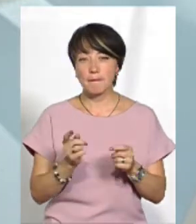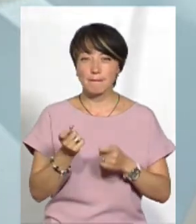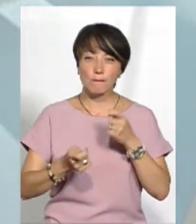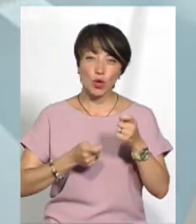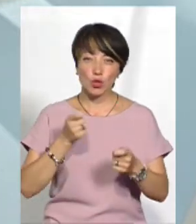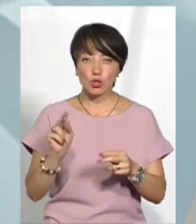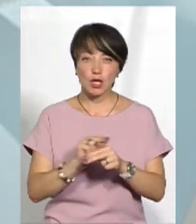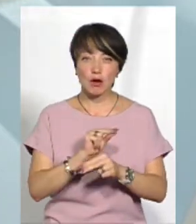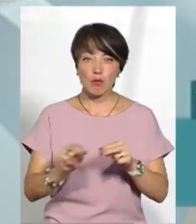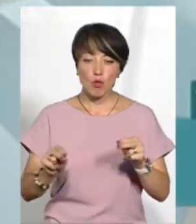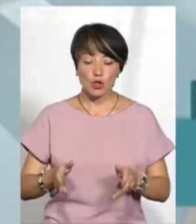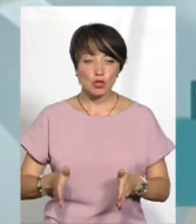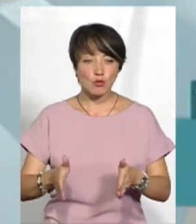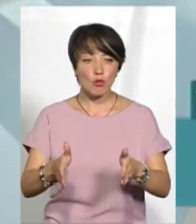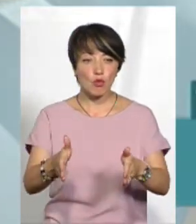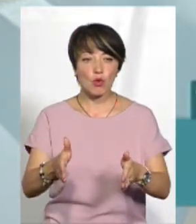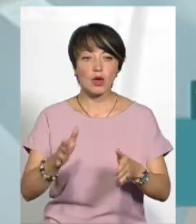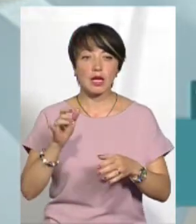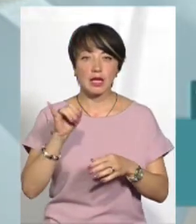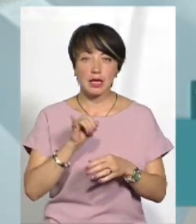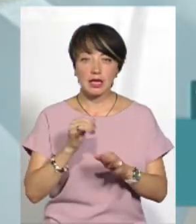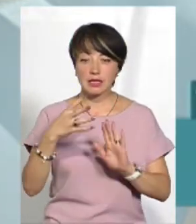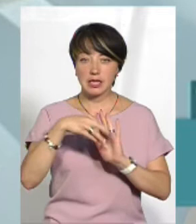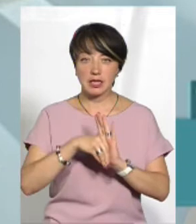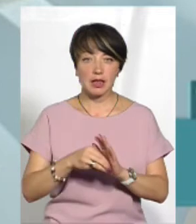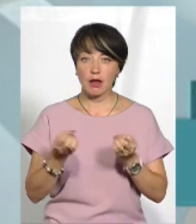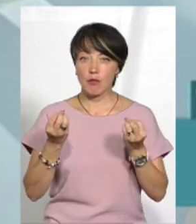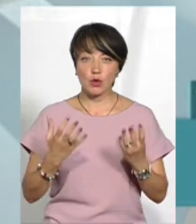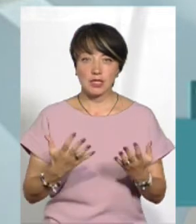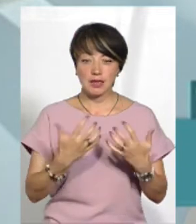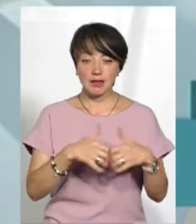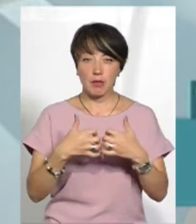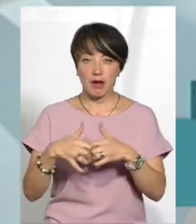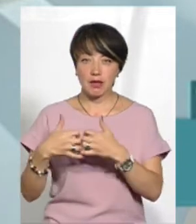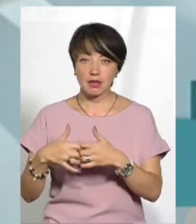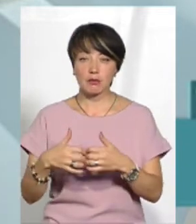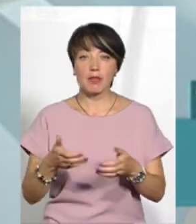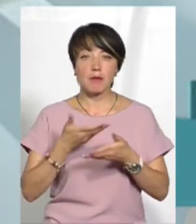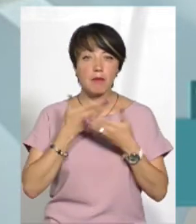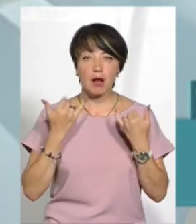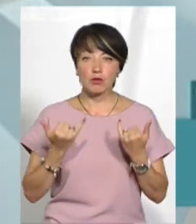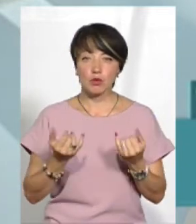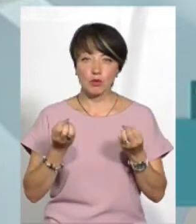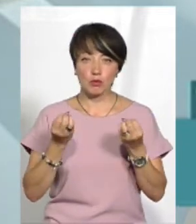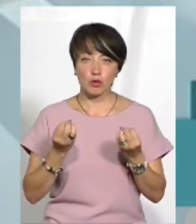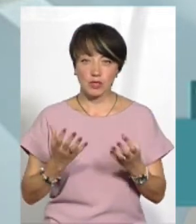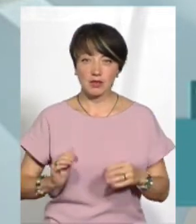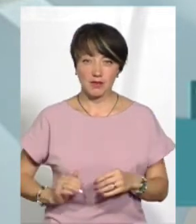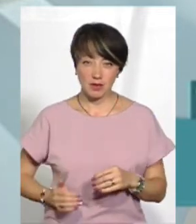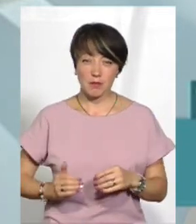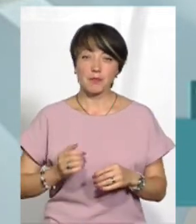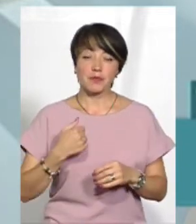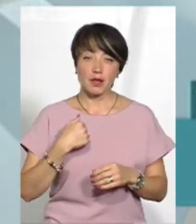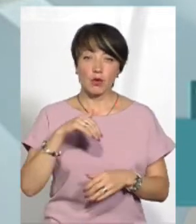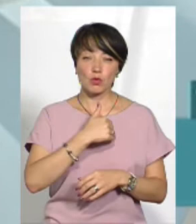ремонт злітно-посадкової смуги і задіювалися туди непрості механізми, яких немає сьогодні простих підрядчиків,